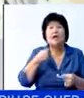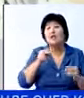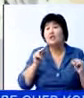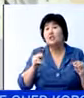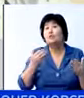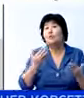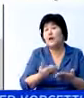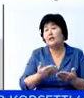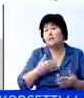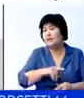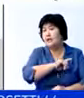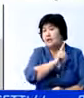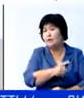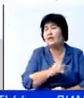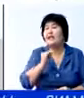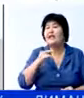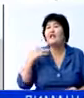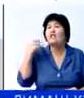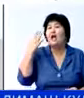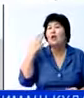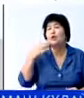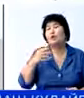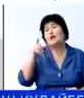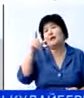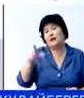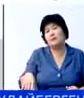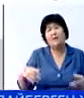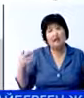мәнінде бізге мықты идеологиялық капитал керек.